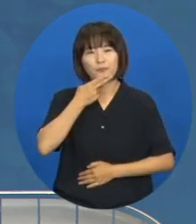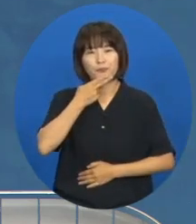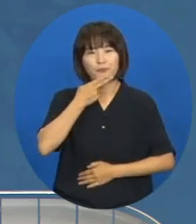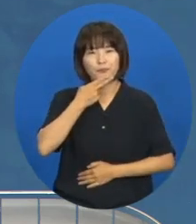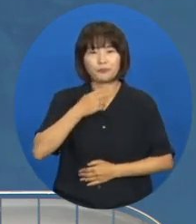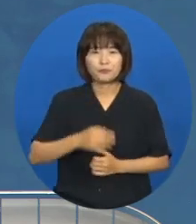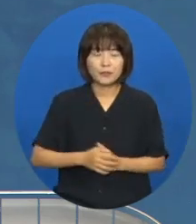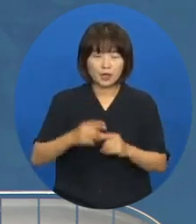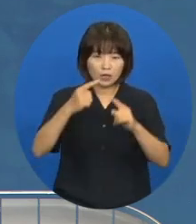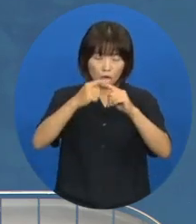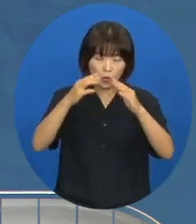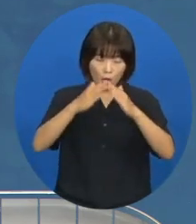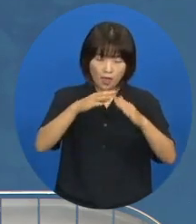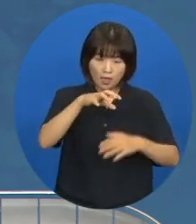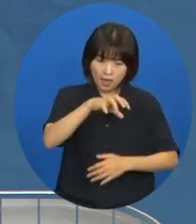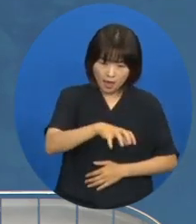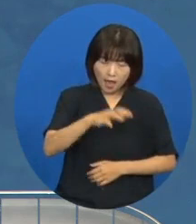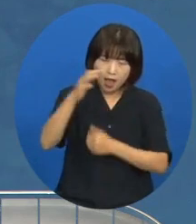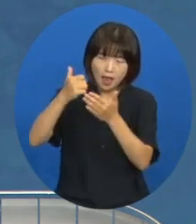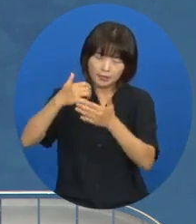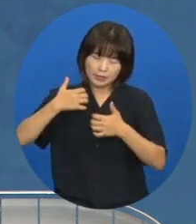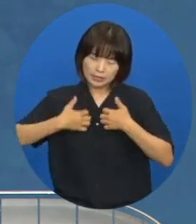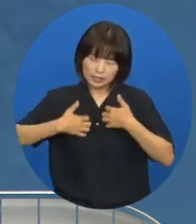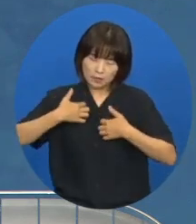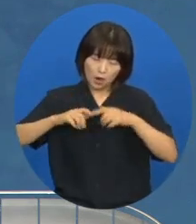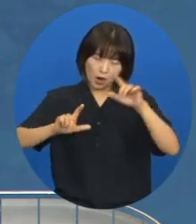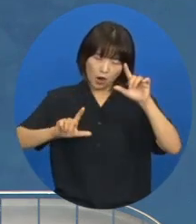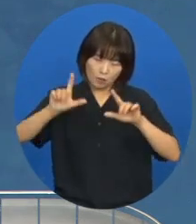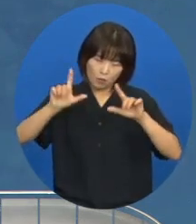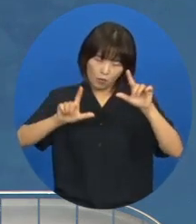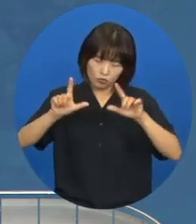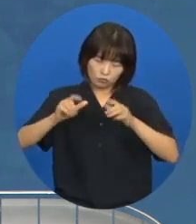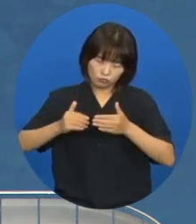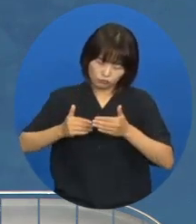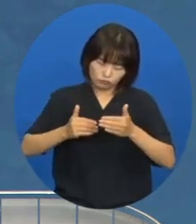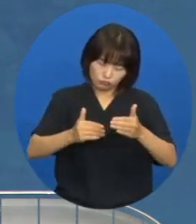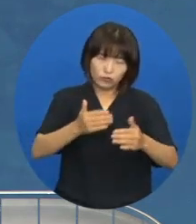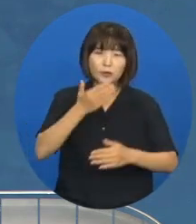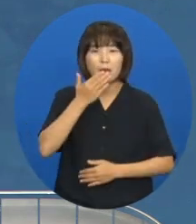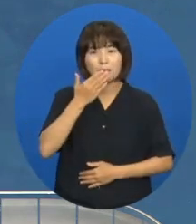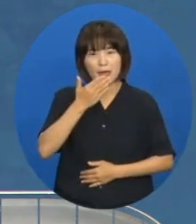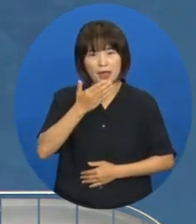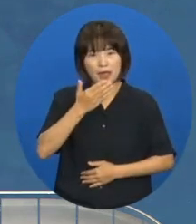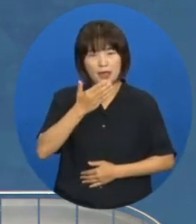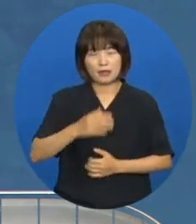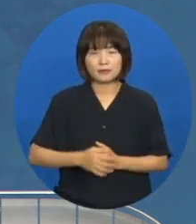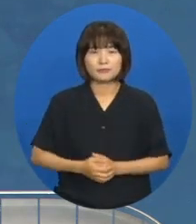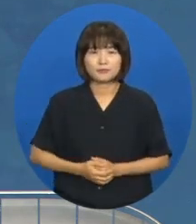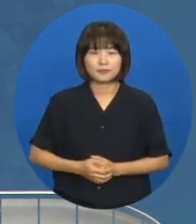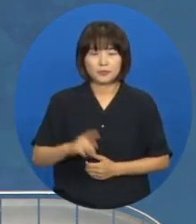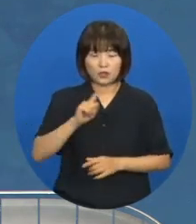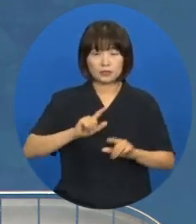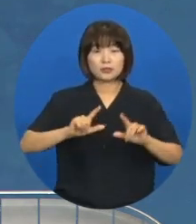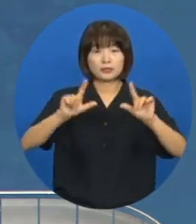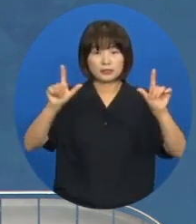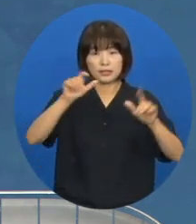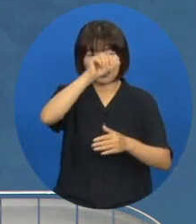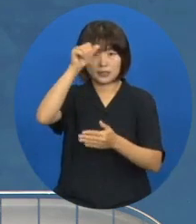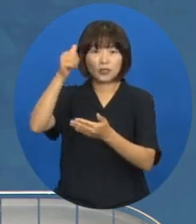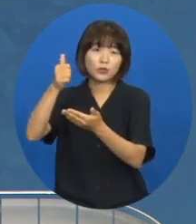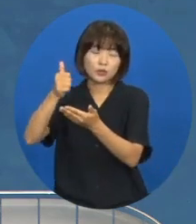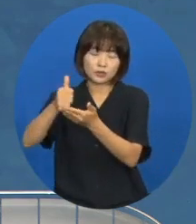교회가 하나님이 기뻐하는 형태의 교회가 그래서 선 거예요. 한 번은 장로님들께